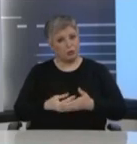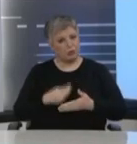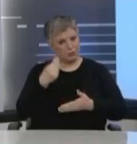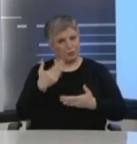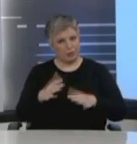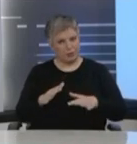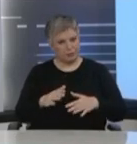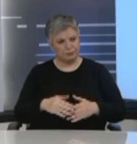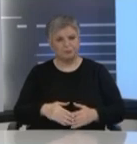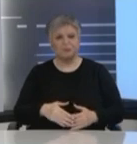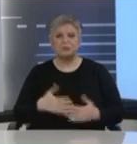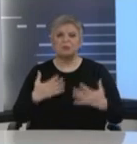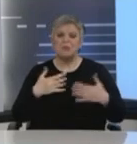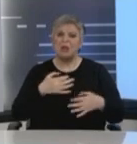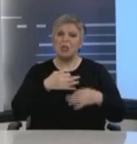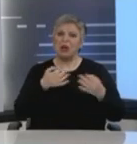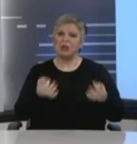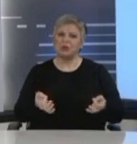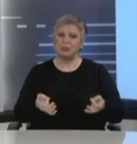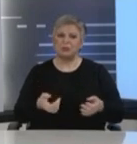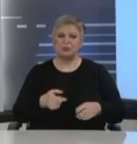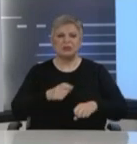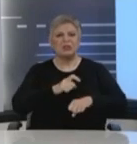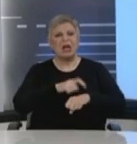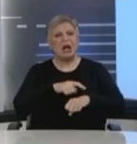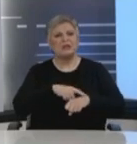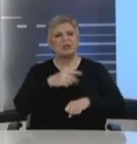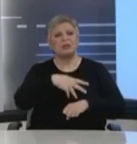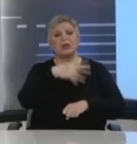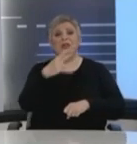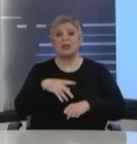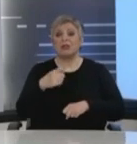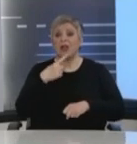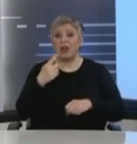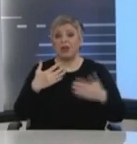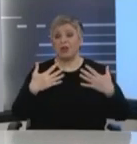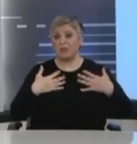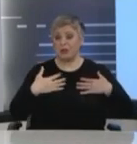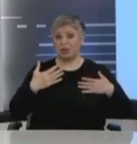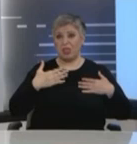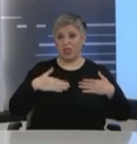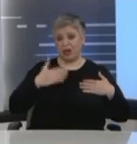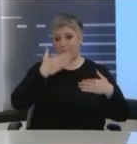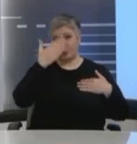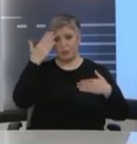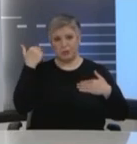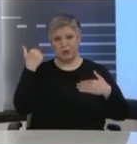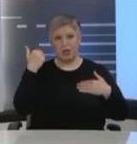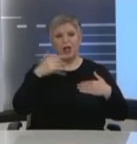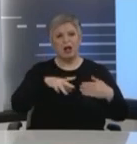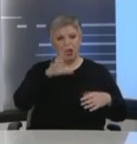μπορεί τώρα ο ΣΥΡΙΖΑ να υποδύεται το σταυροφόρο της διαφάνειας, αλλά η πραγματικότητα είναι